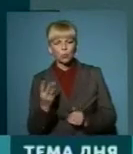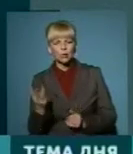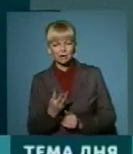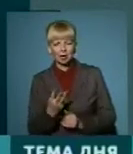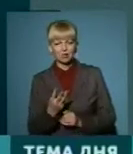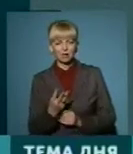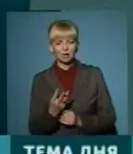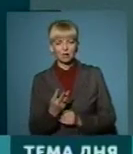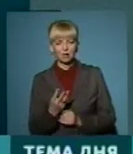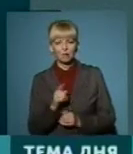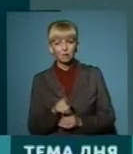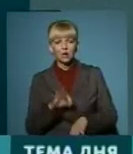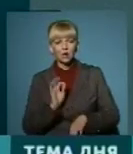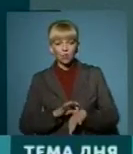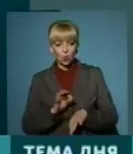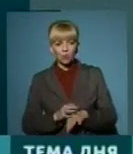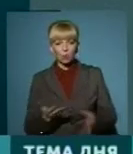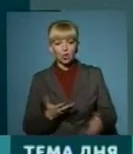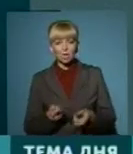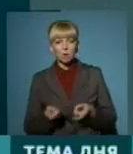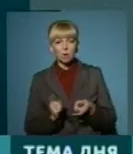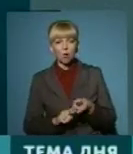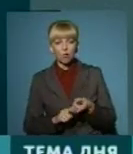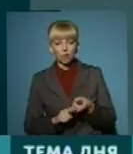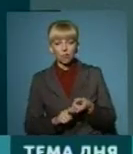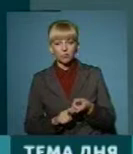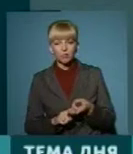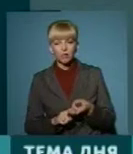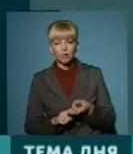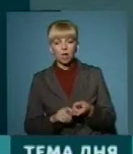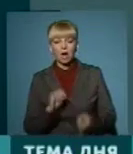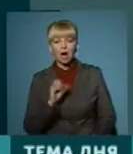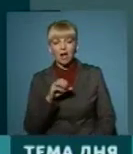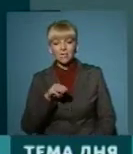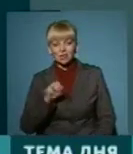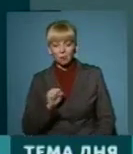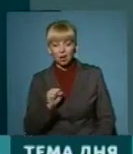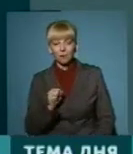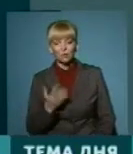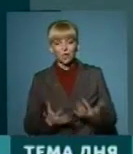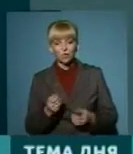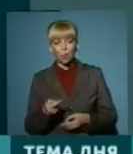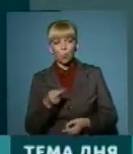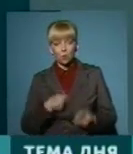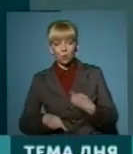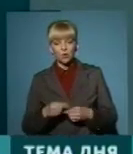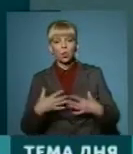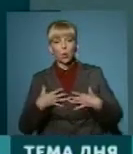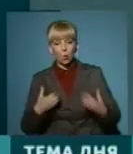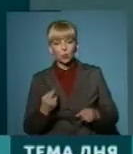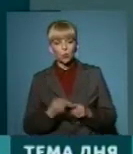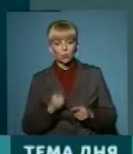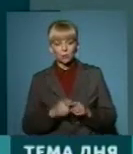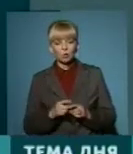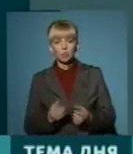третя. Тобто ті хвороби, які пов'язані саме астма. І тому от якщо повернулося оздоровлення, це воно